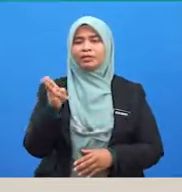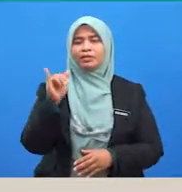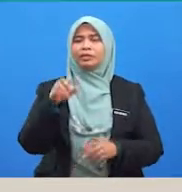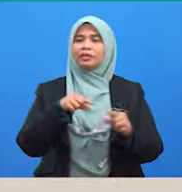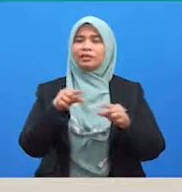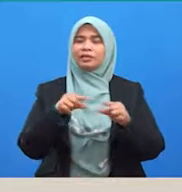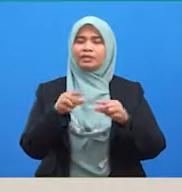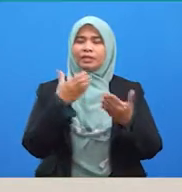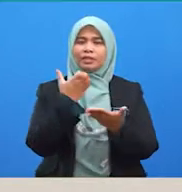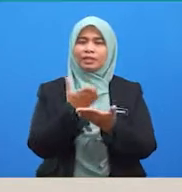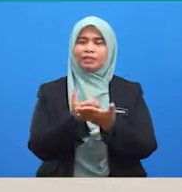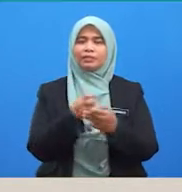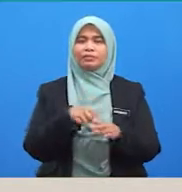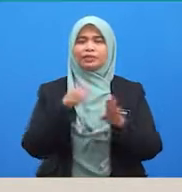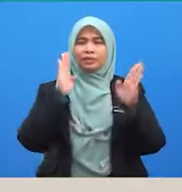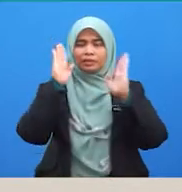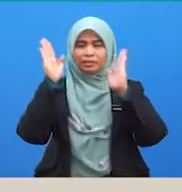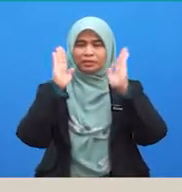kegiatan ekonomi di Malaysia.